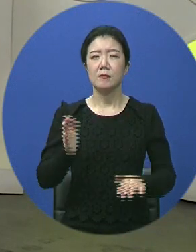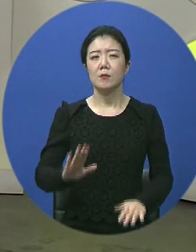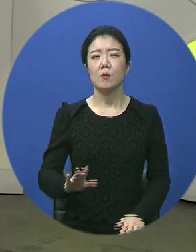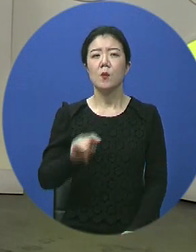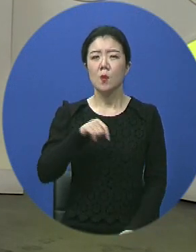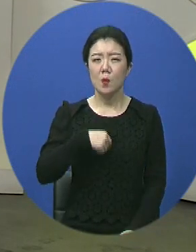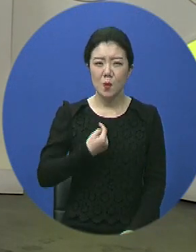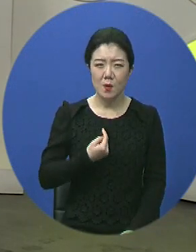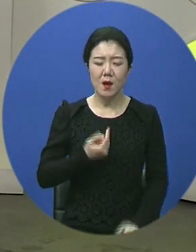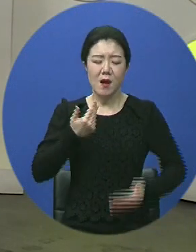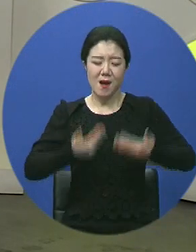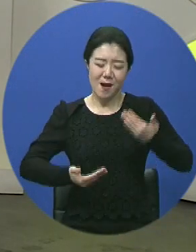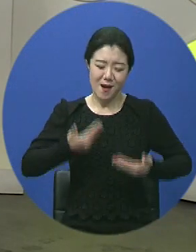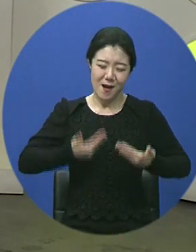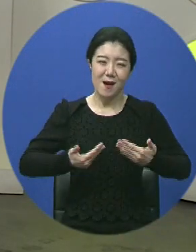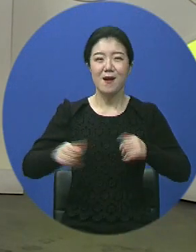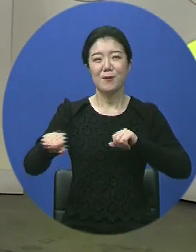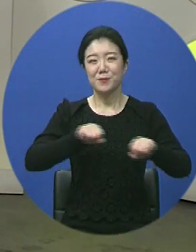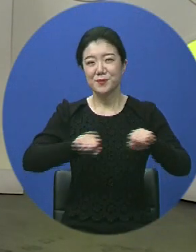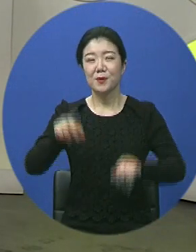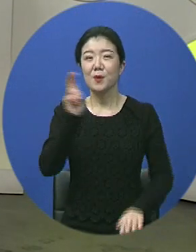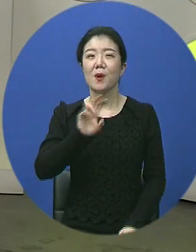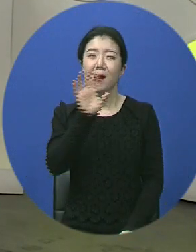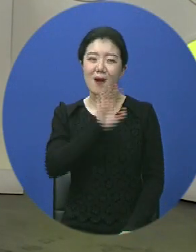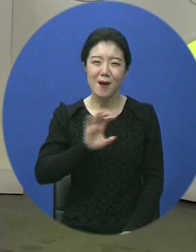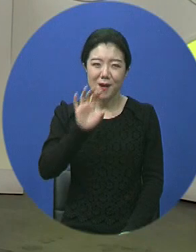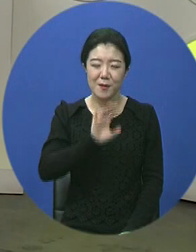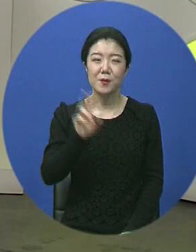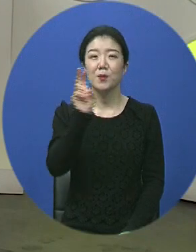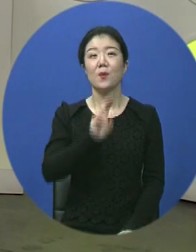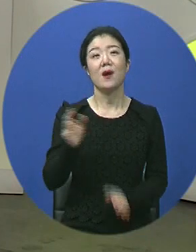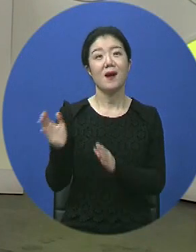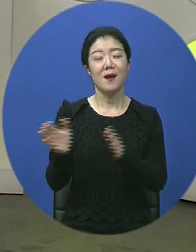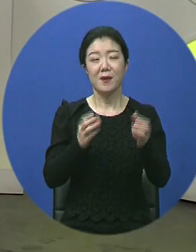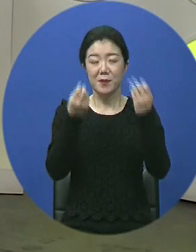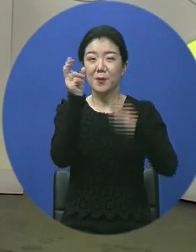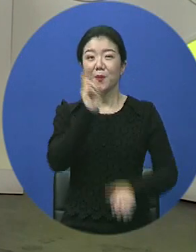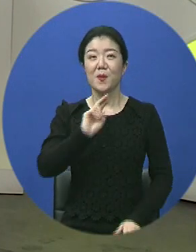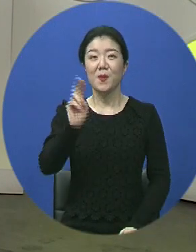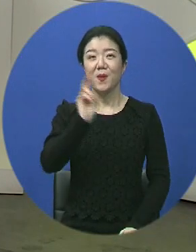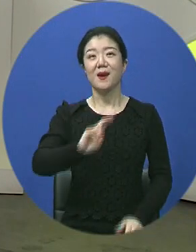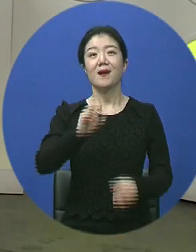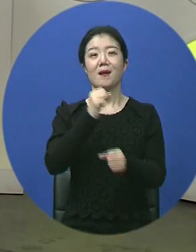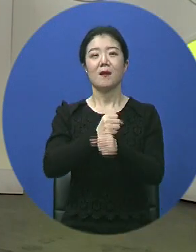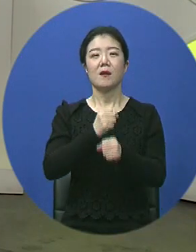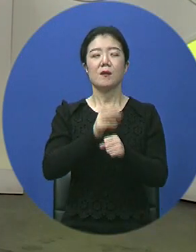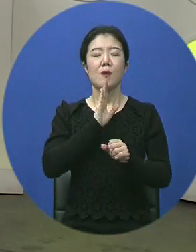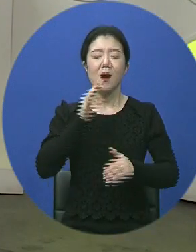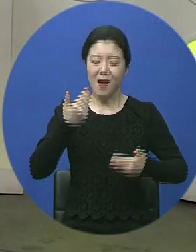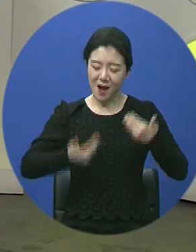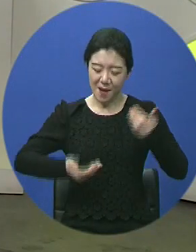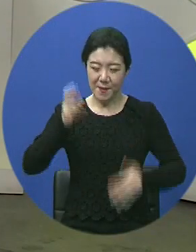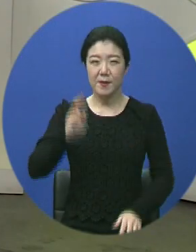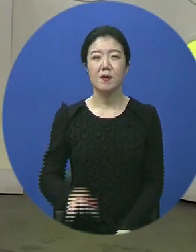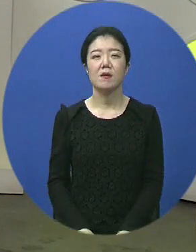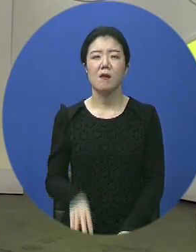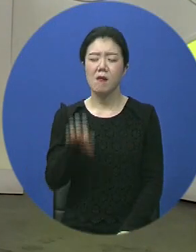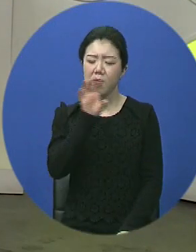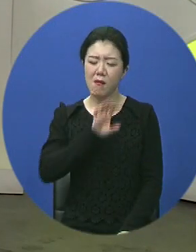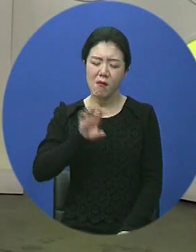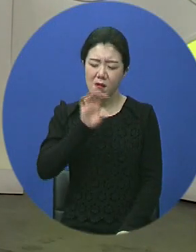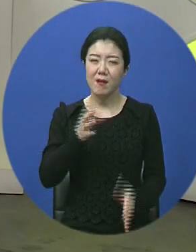혼자 이렇게 막 바쁘게 다니시고 노래 연습도 하시고 노래 준비도 하시고 신곡도 만드시고 굉장히 바쁘셨죠? 아, 연습은 많이